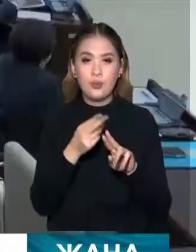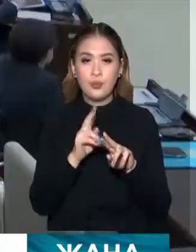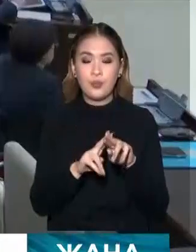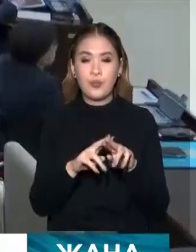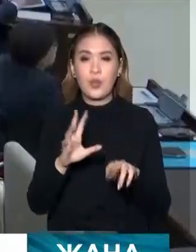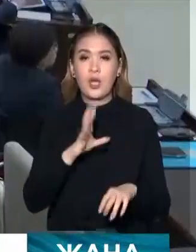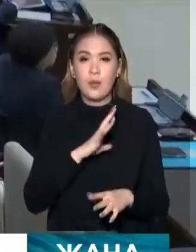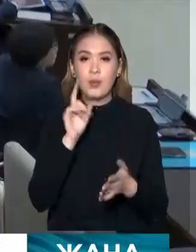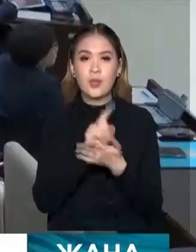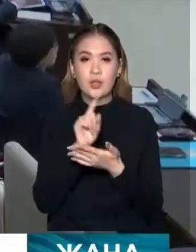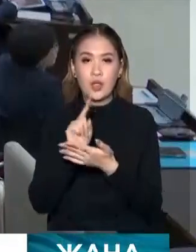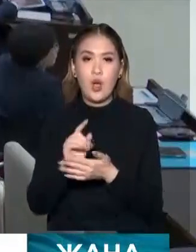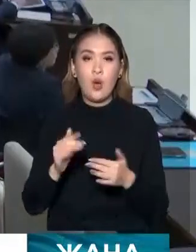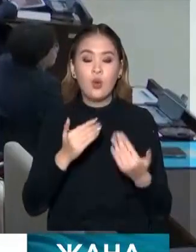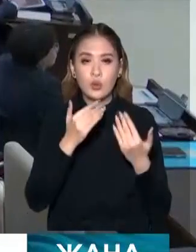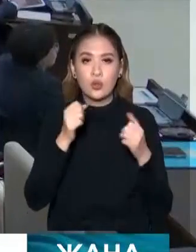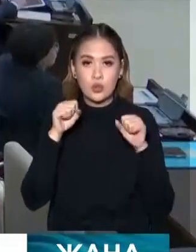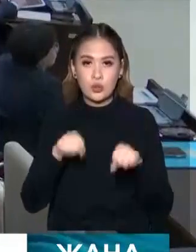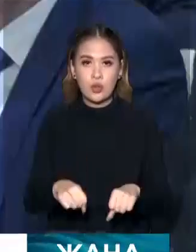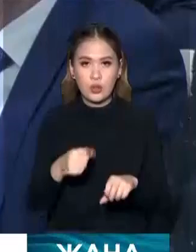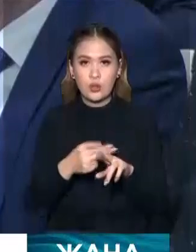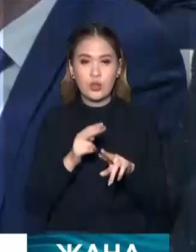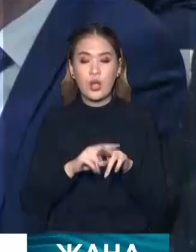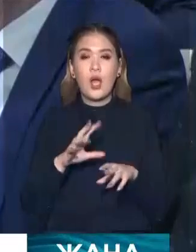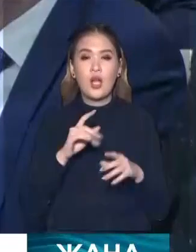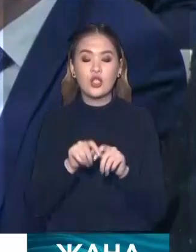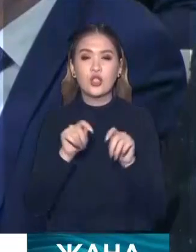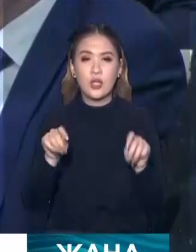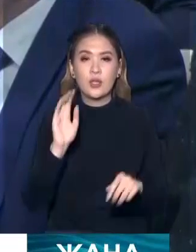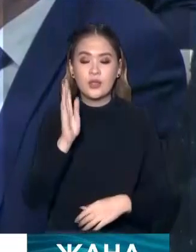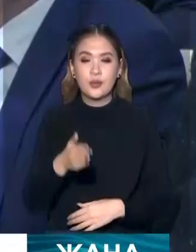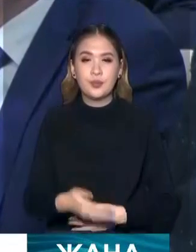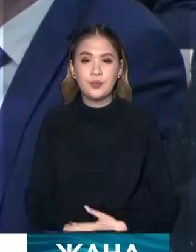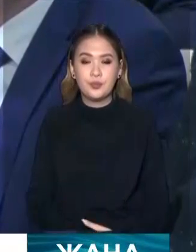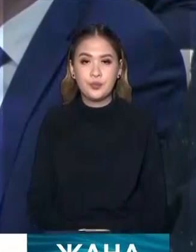мен міндеттерін, оның құқықтық жағдайы мен құзыретін ашады.